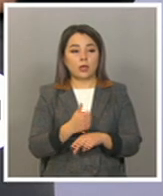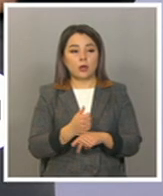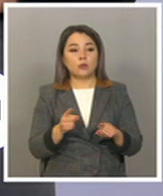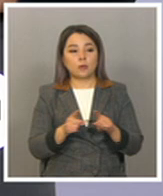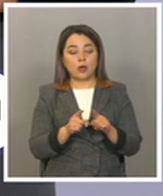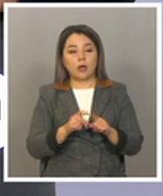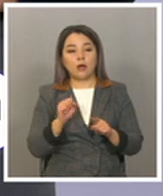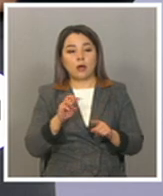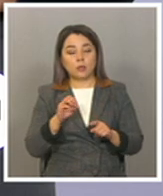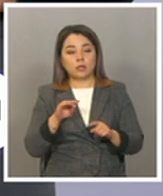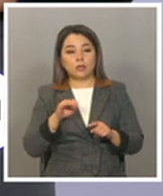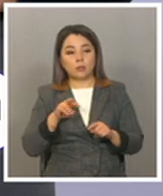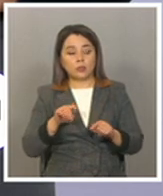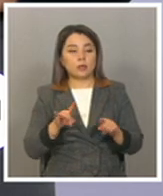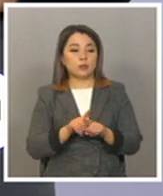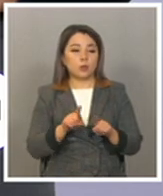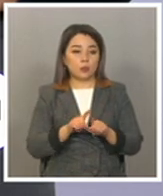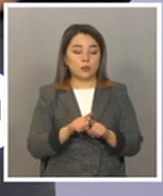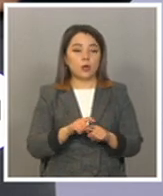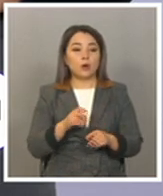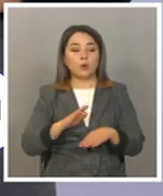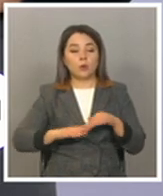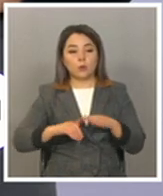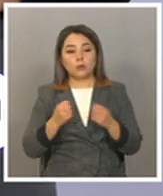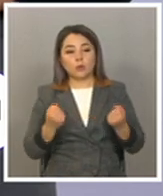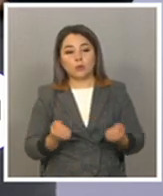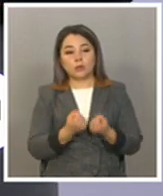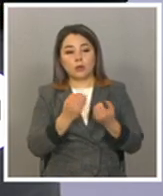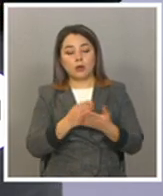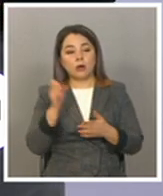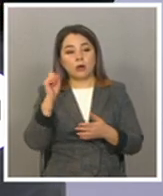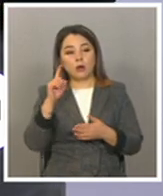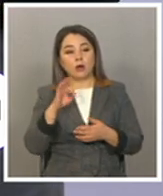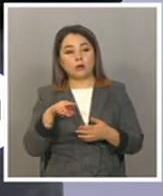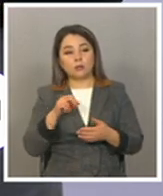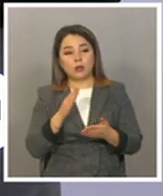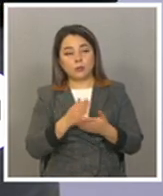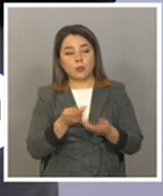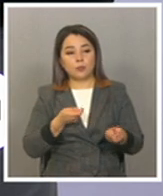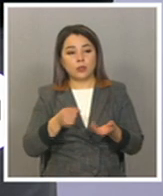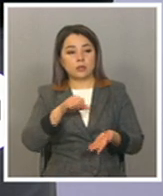Әмір Темірдің қолдауымен Алтын Орда билігіне келді.